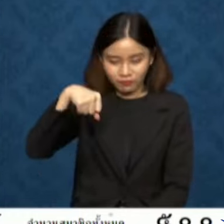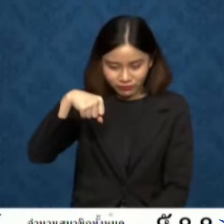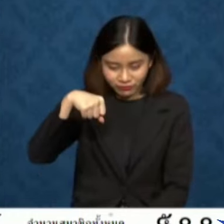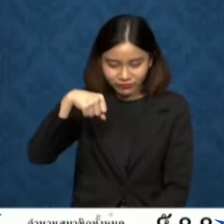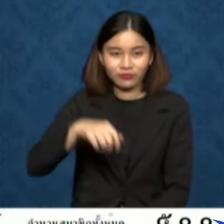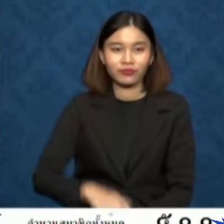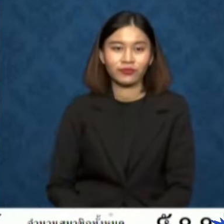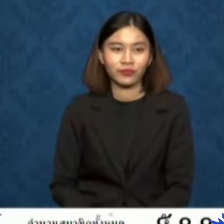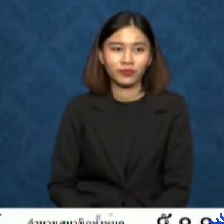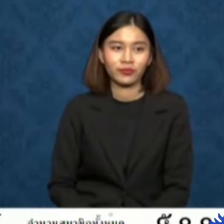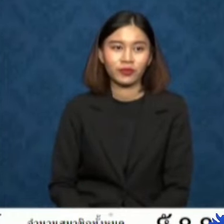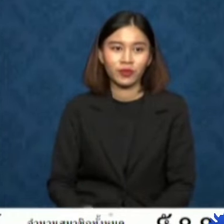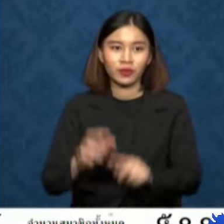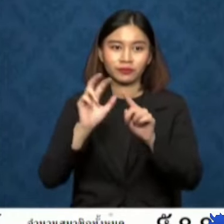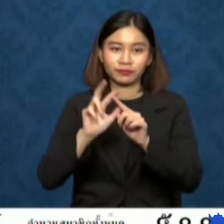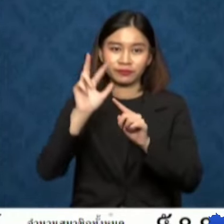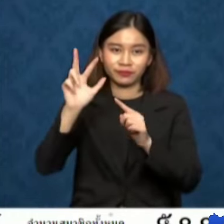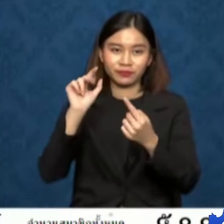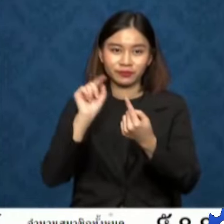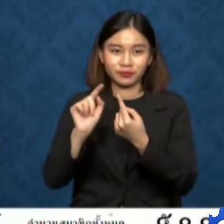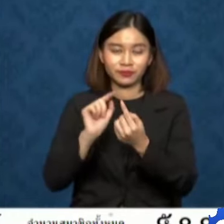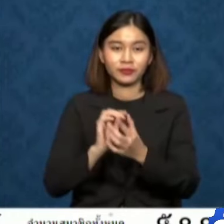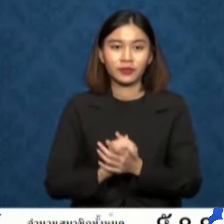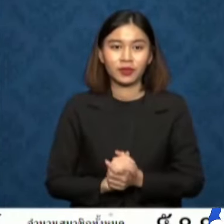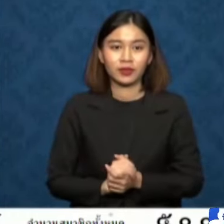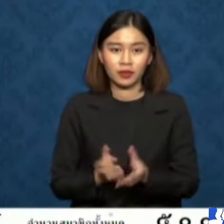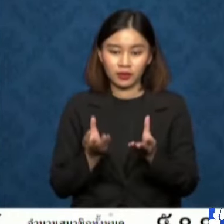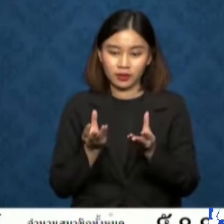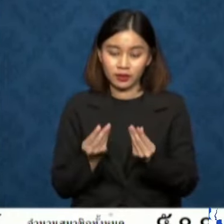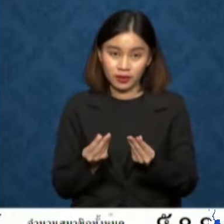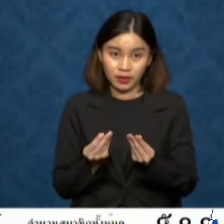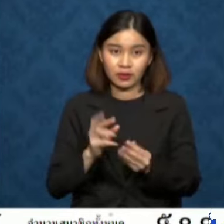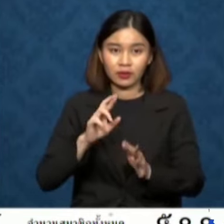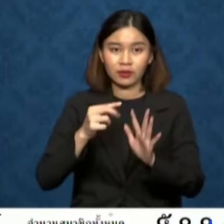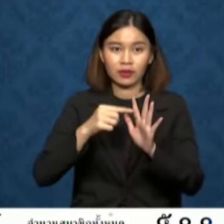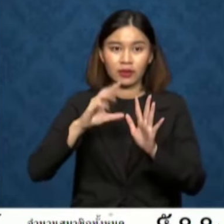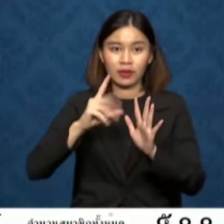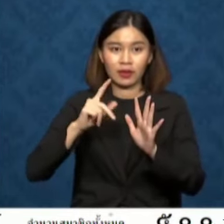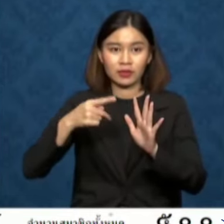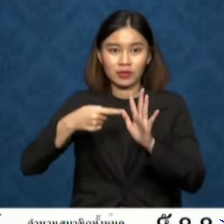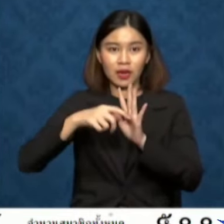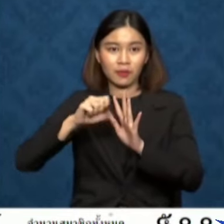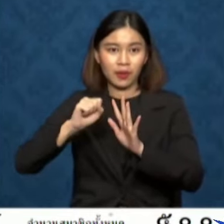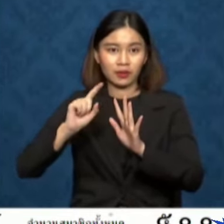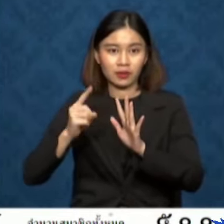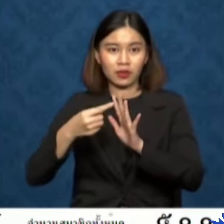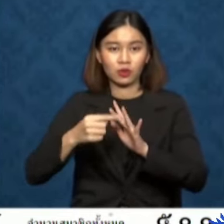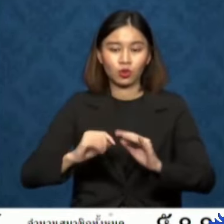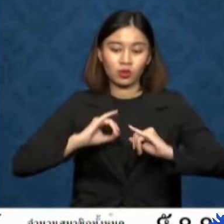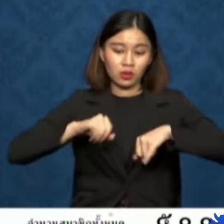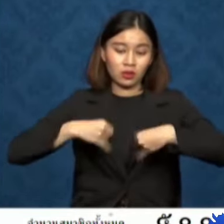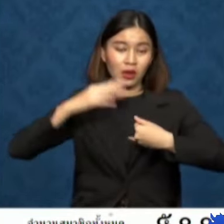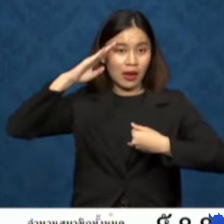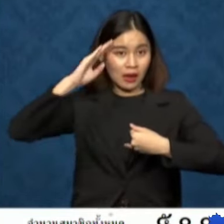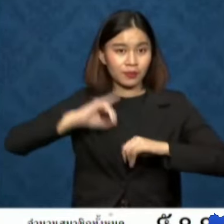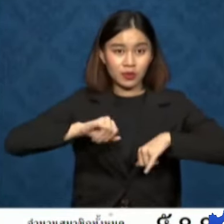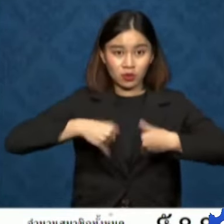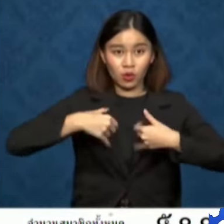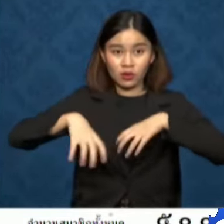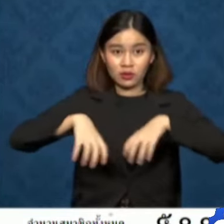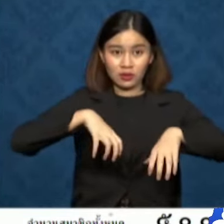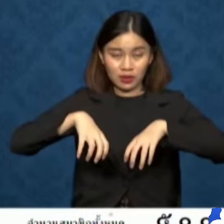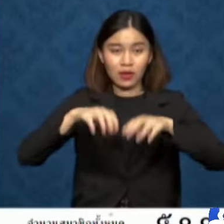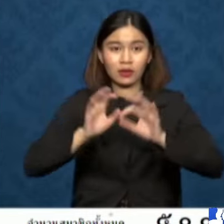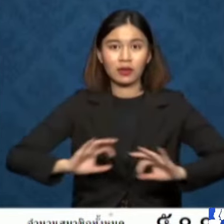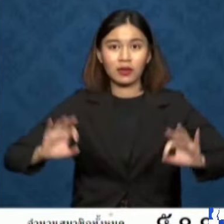เลยเรื่องที่ 3เรื่องที่ดินราชพัสดุที่ครอบครองโดยกองทัพก็เป็นอีกเรื่องฮะที่